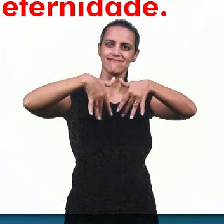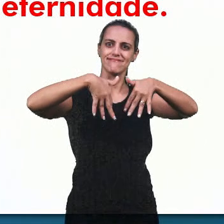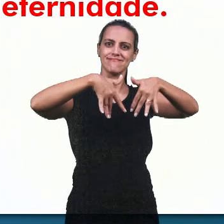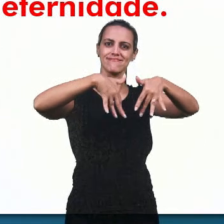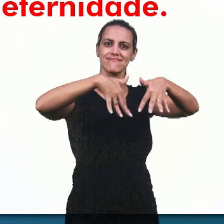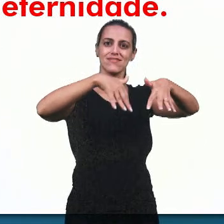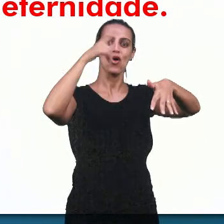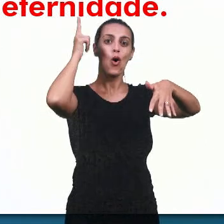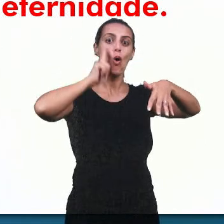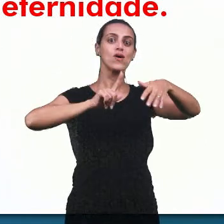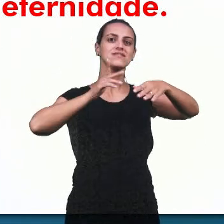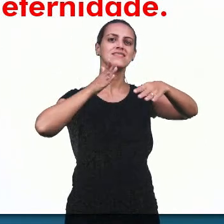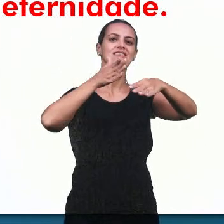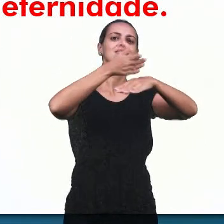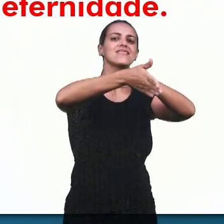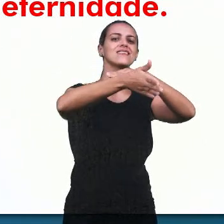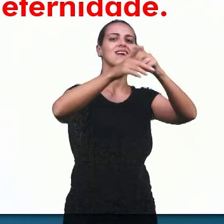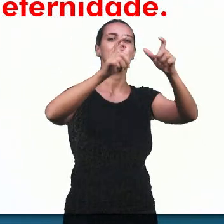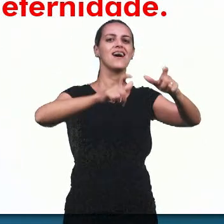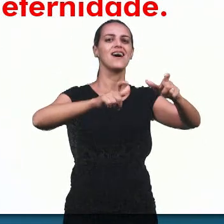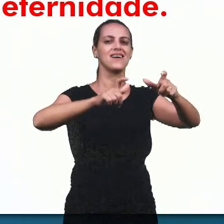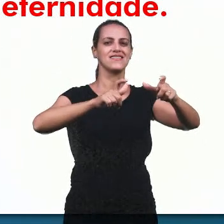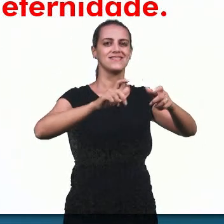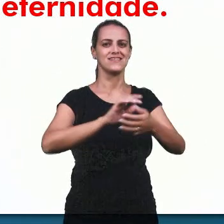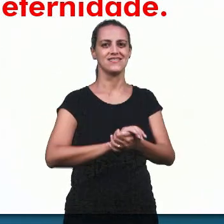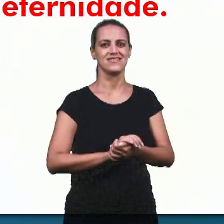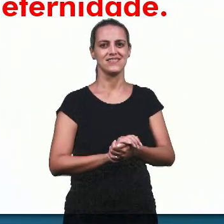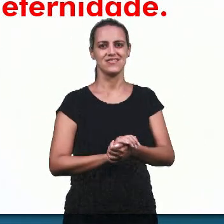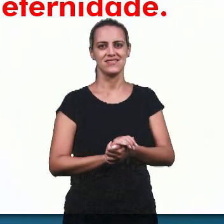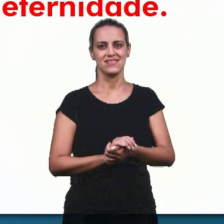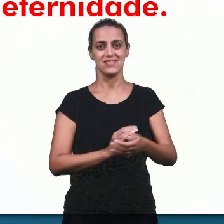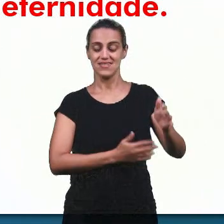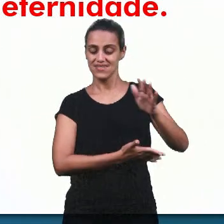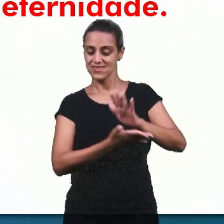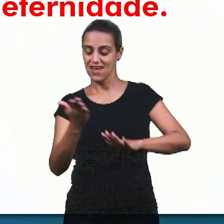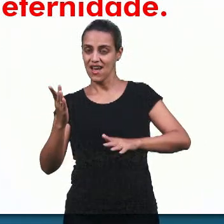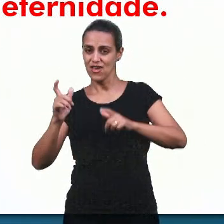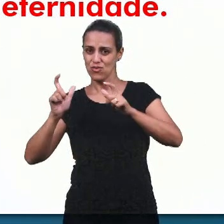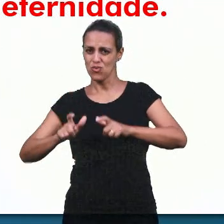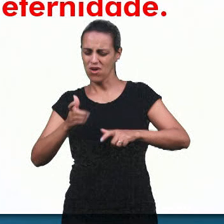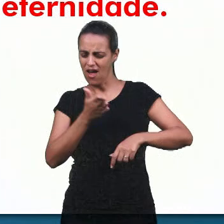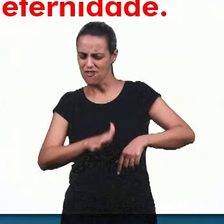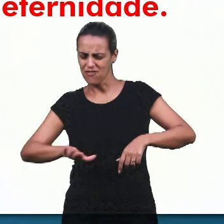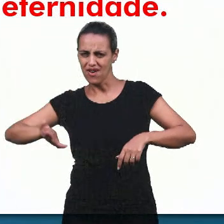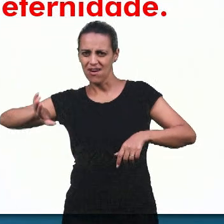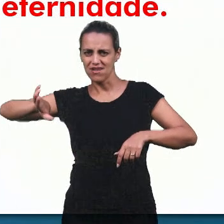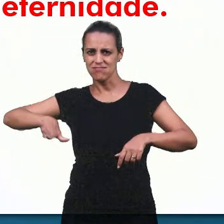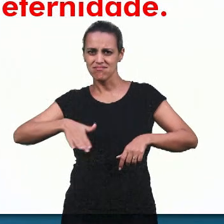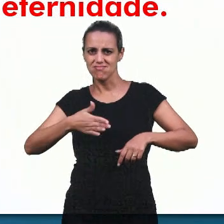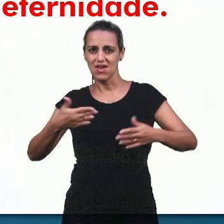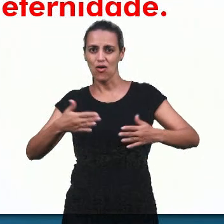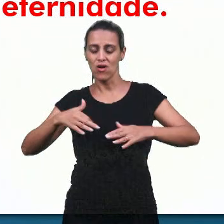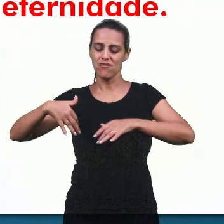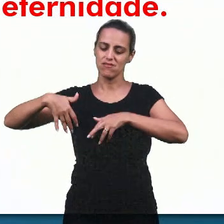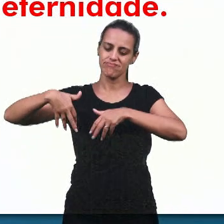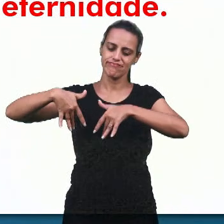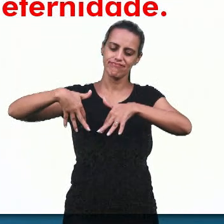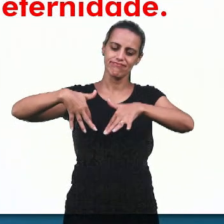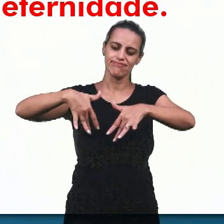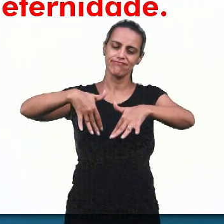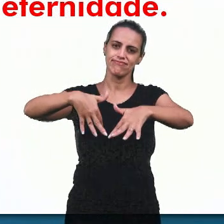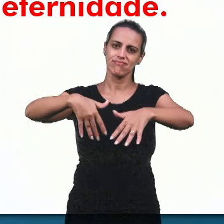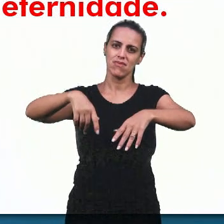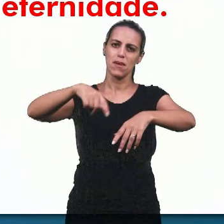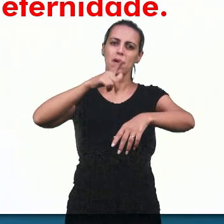maintenant, c'est pour entrer vers la terre. Vous allez quitter une vallée et entrer maintenant à côté du fleuve. Vous